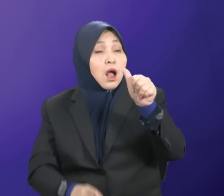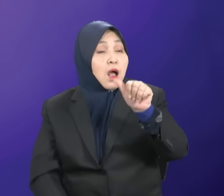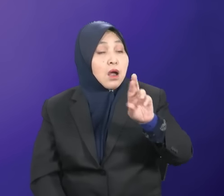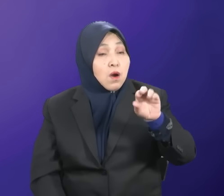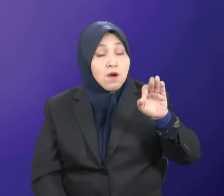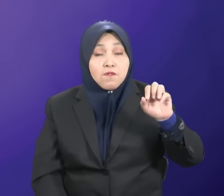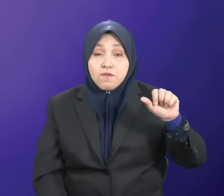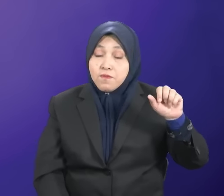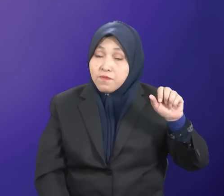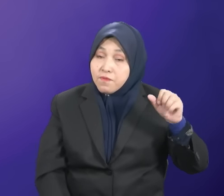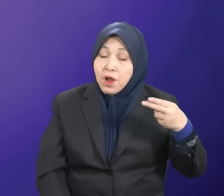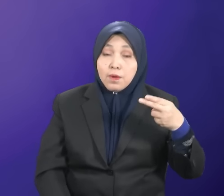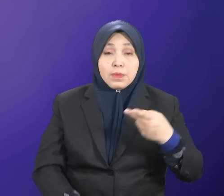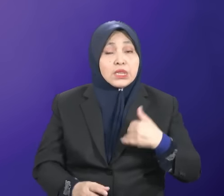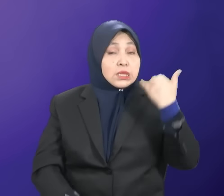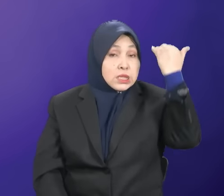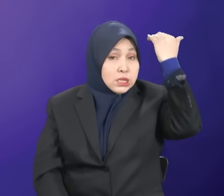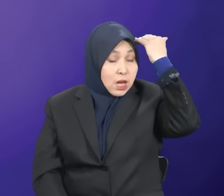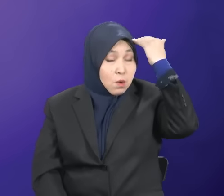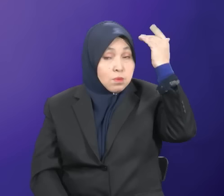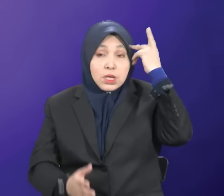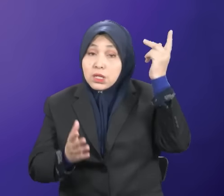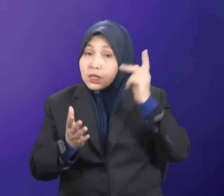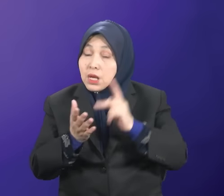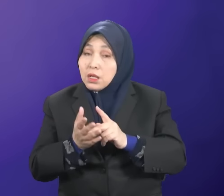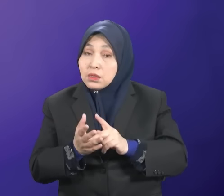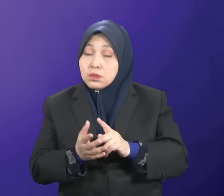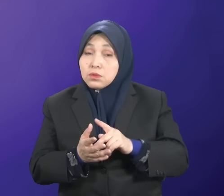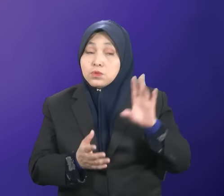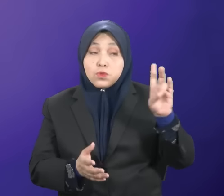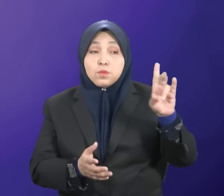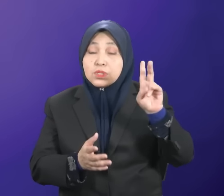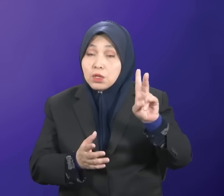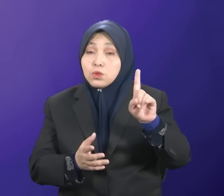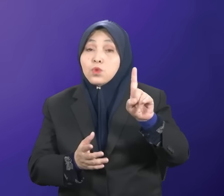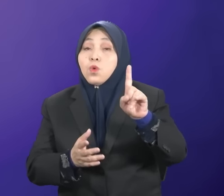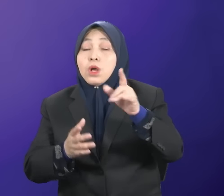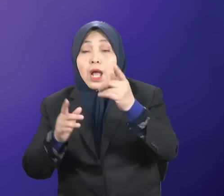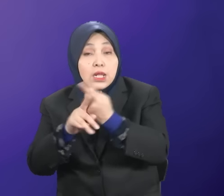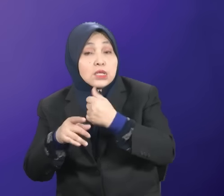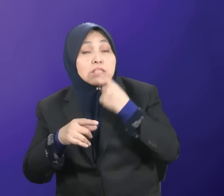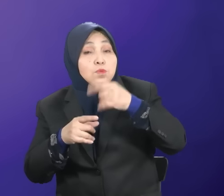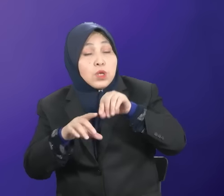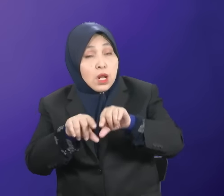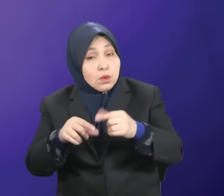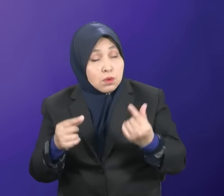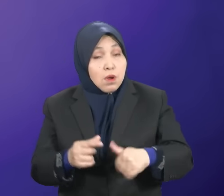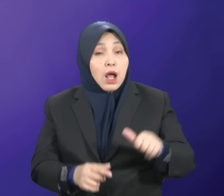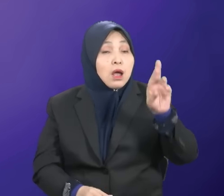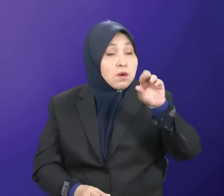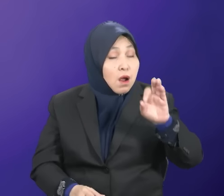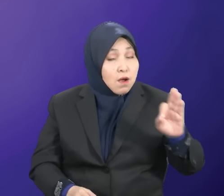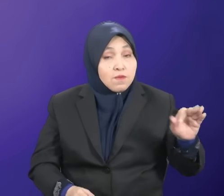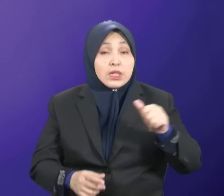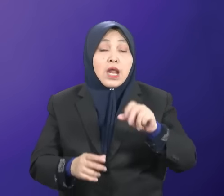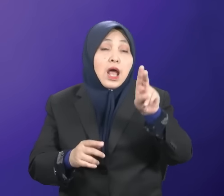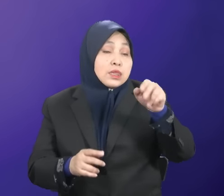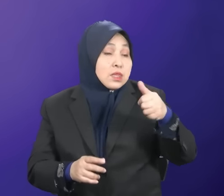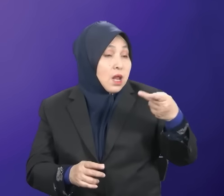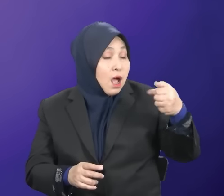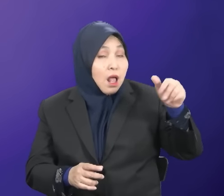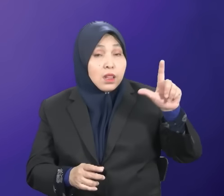yang bermaksud mengetahui mengenai 71 kali disebut di dalam Alquran muncul dalam surah al-a'raf dalam surah an-nahl